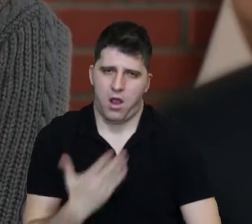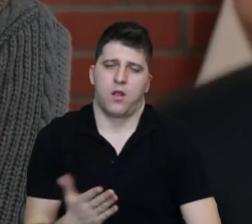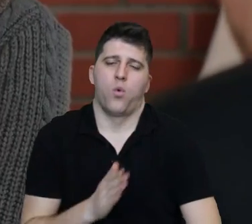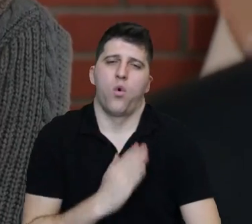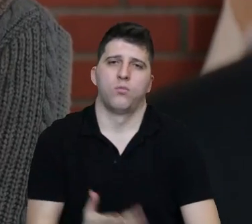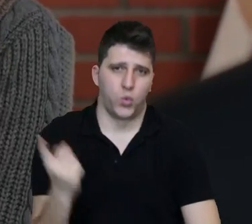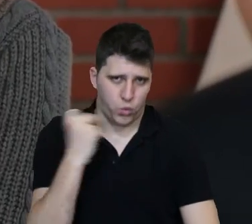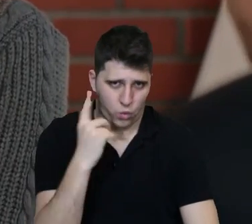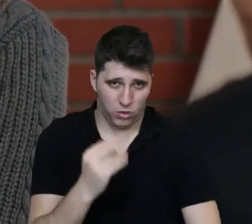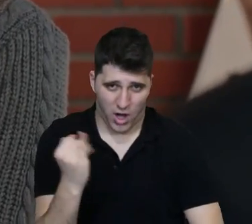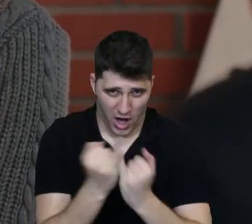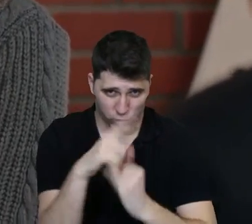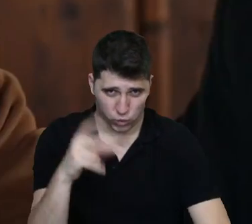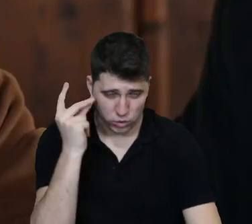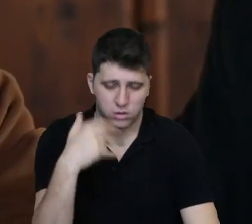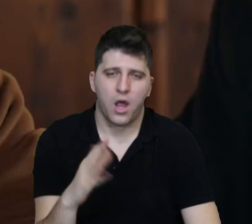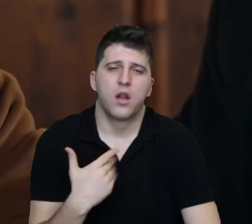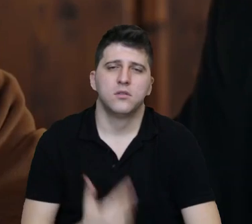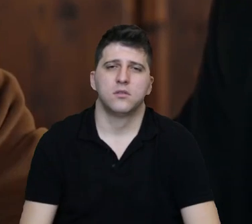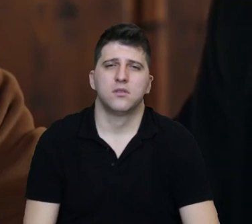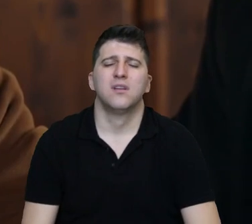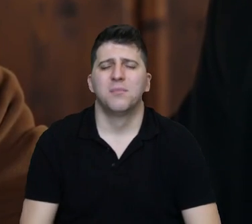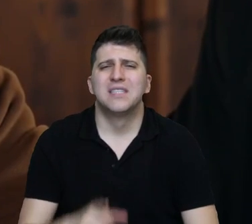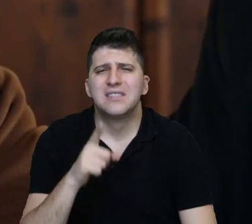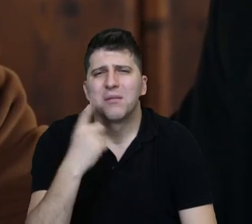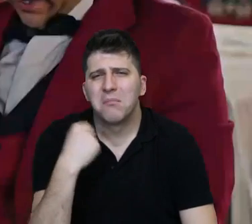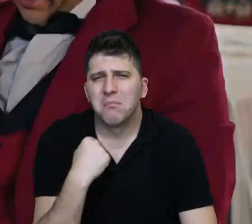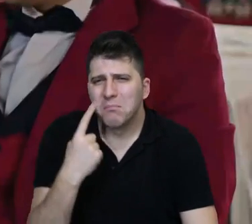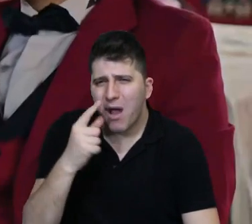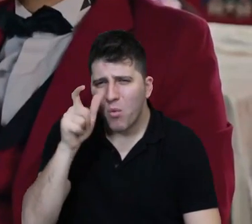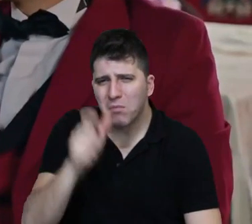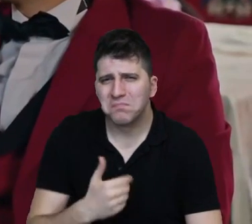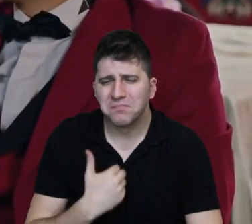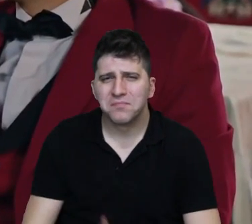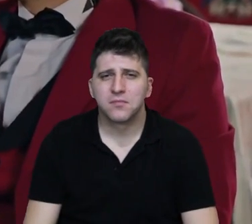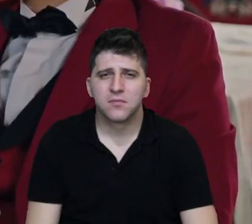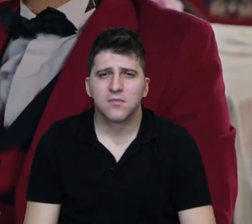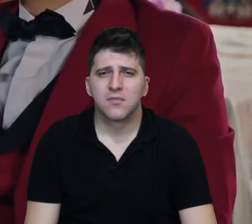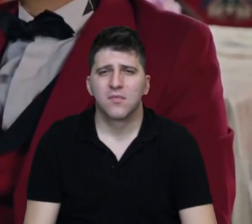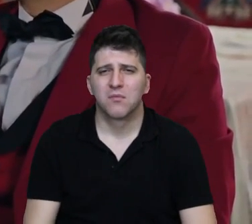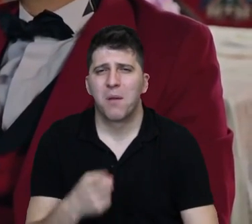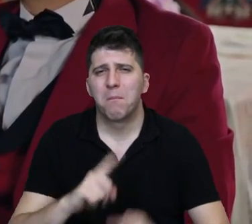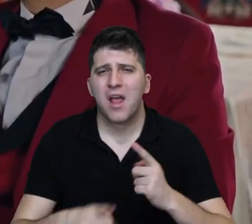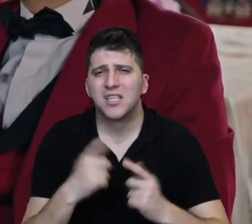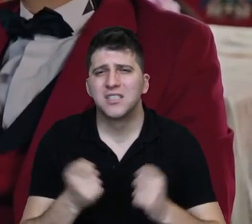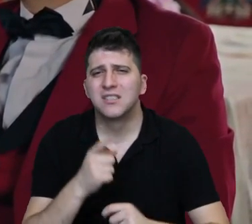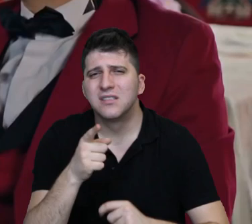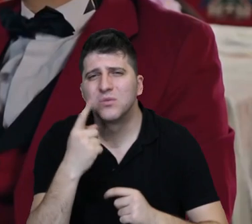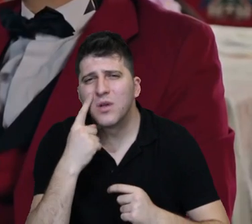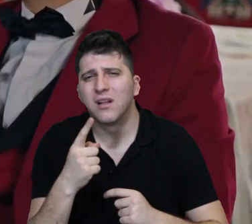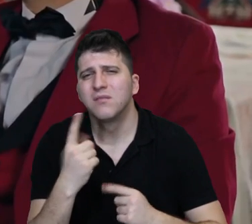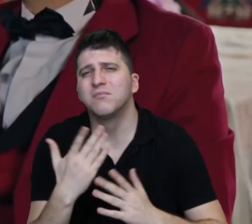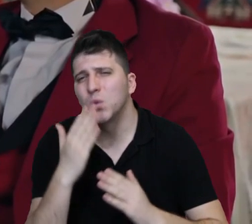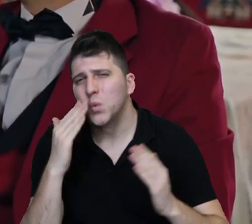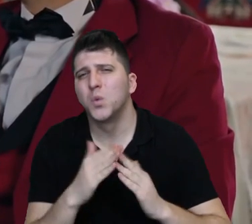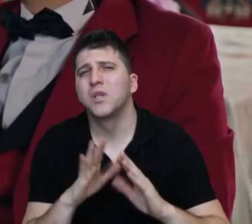Ünlü olduk diye kardeşlerimizi unutacak değiliz. Yalnız sana şöyle bir bakıyorum da Bu menajerlik işi sana bir boy büyük